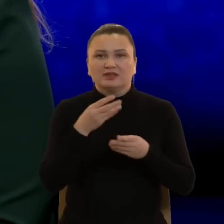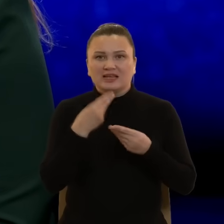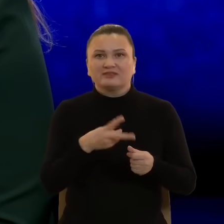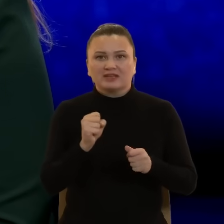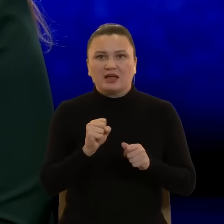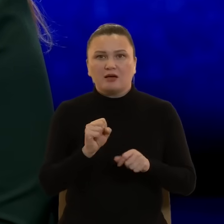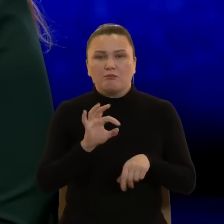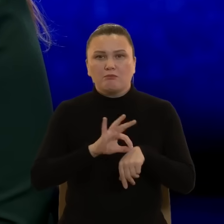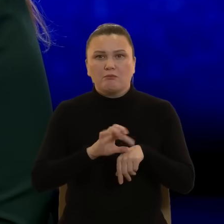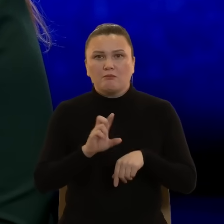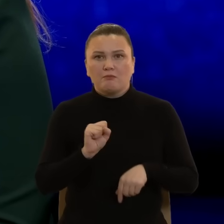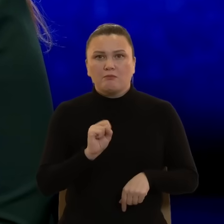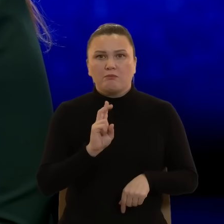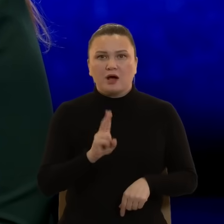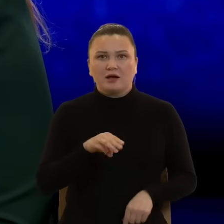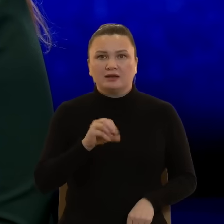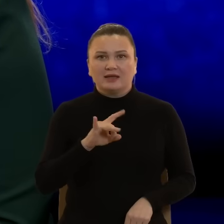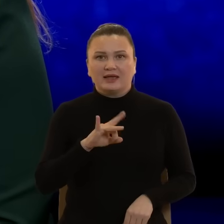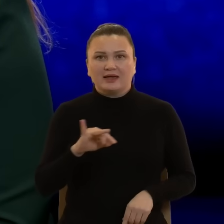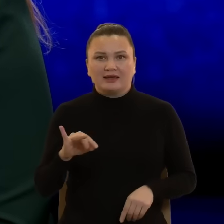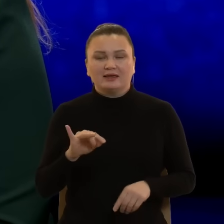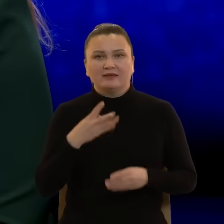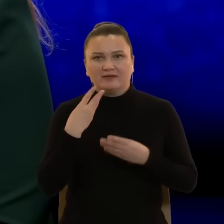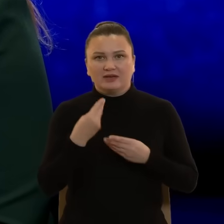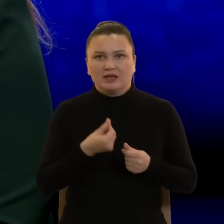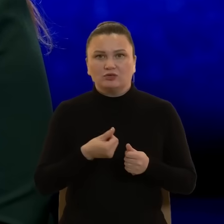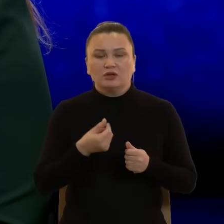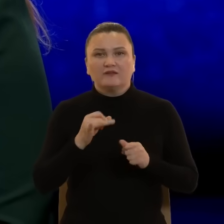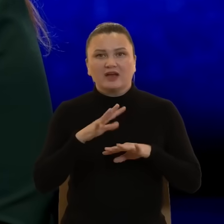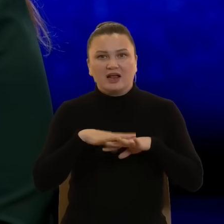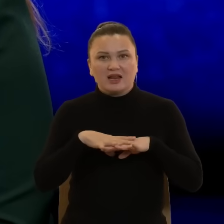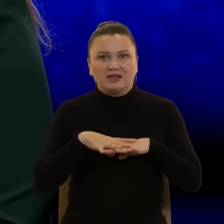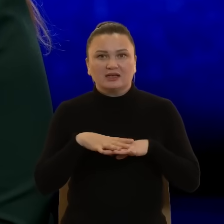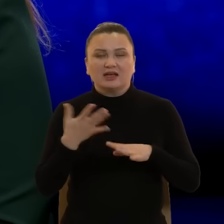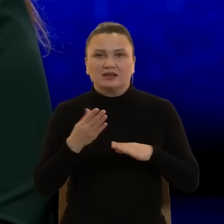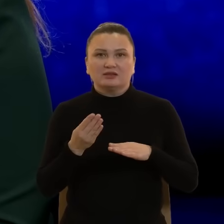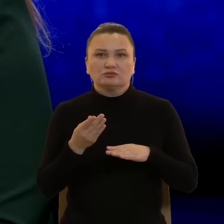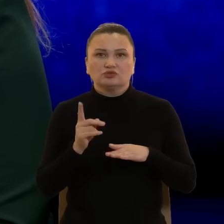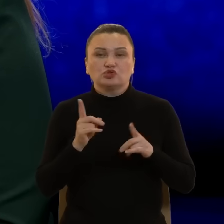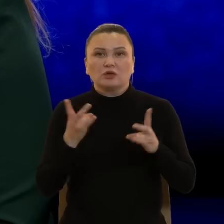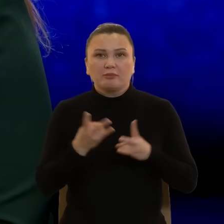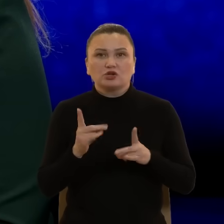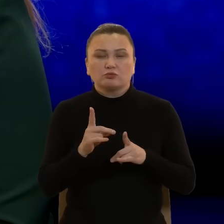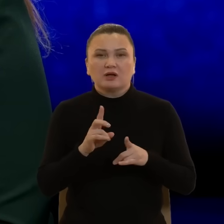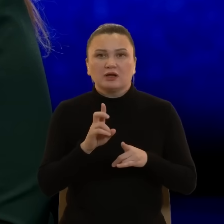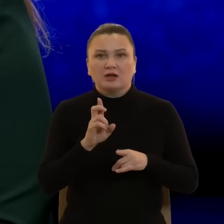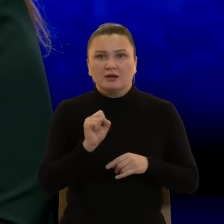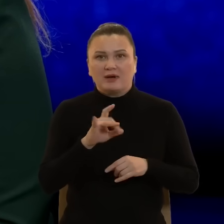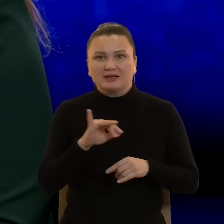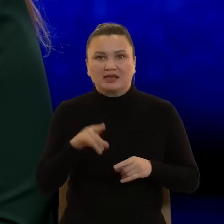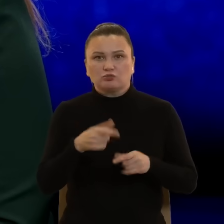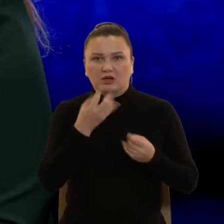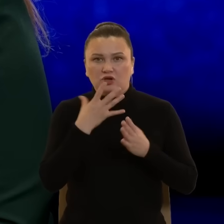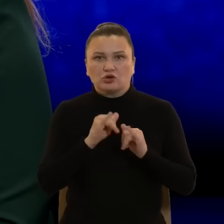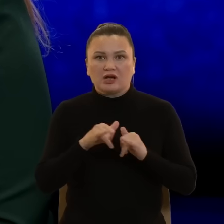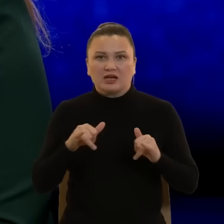правило, избирательно на те или иные структуры в бактериальной клетке, либо какие-то ферменты, которые необходимы бактерии для того, чтобы она эффективно